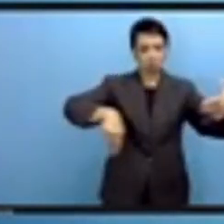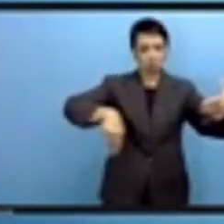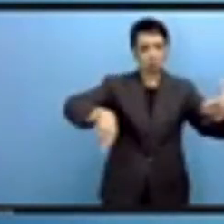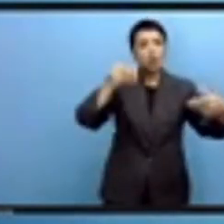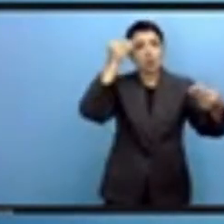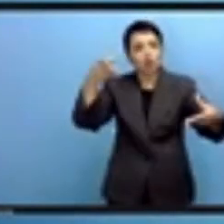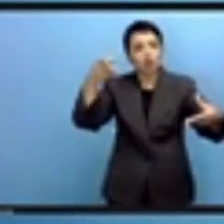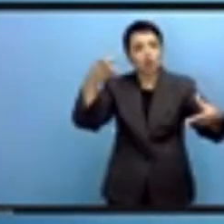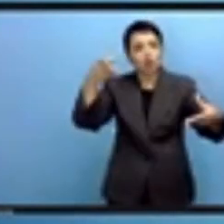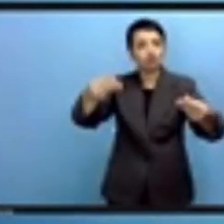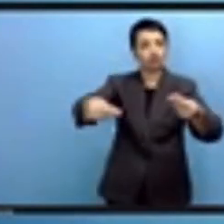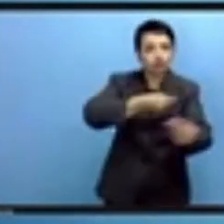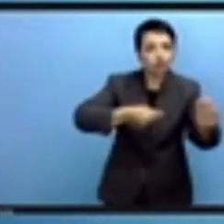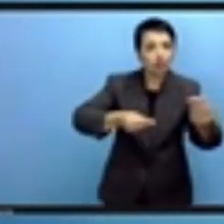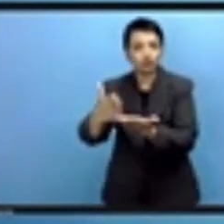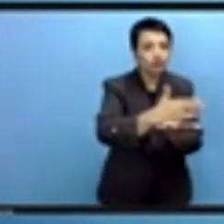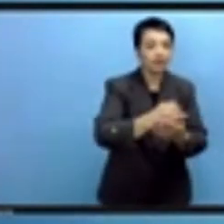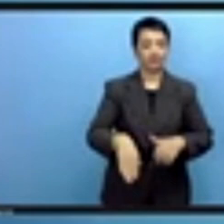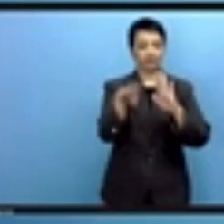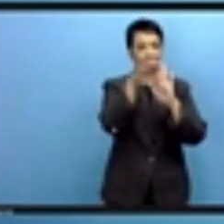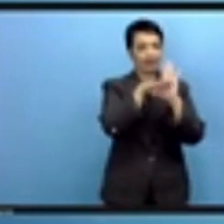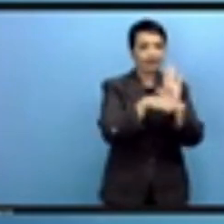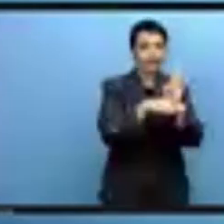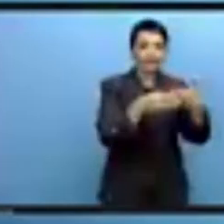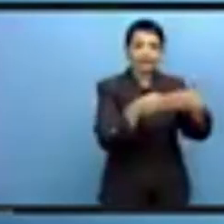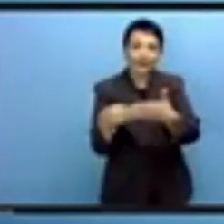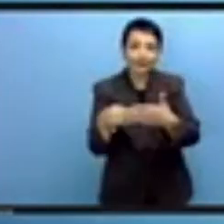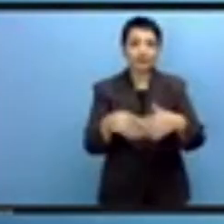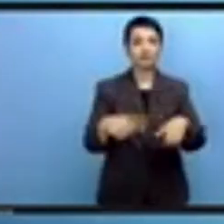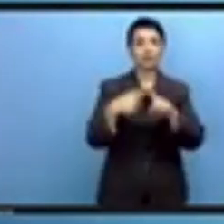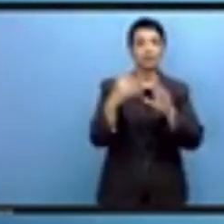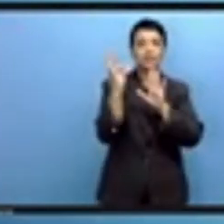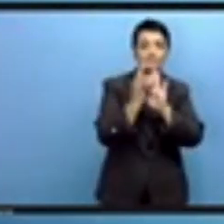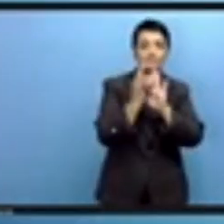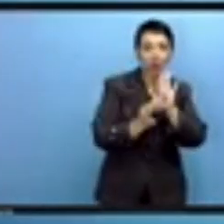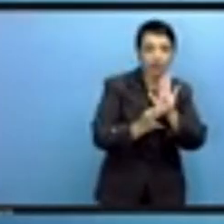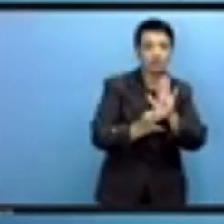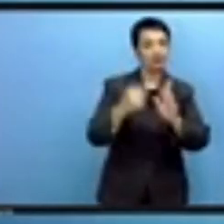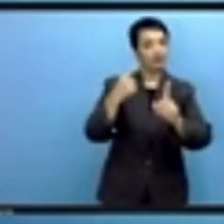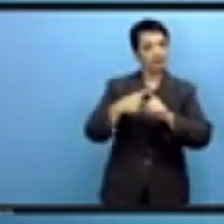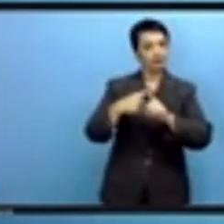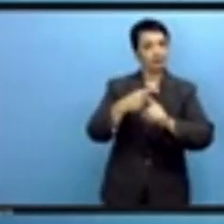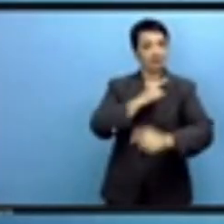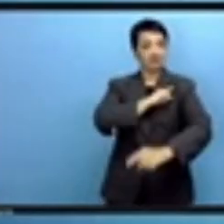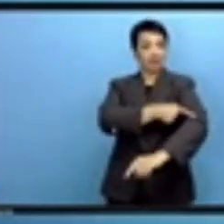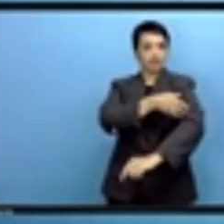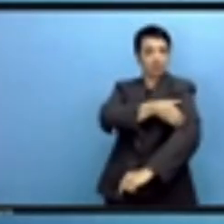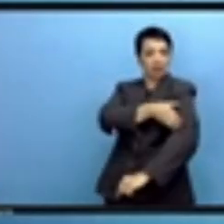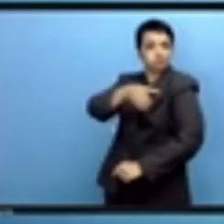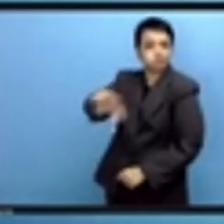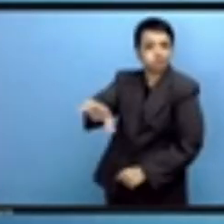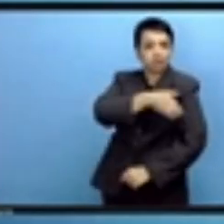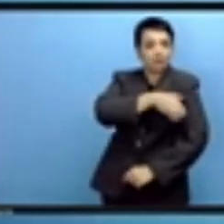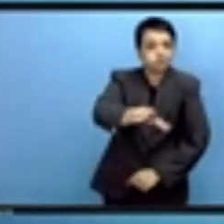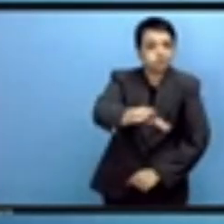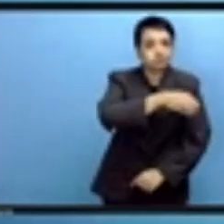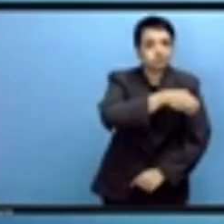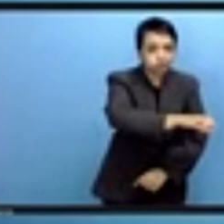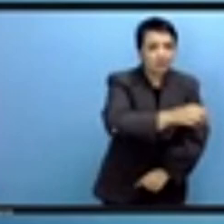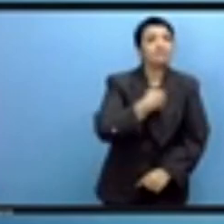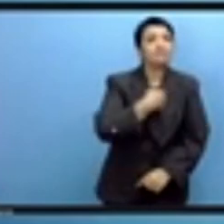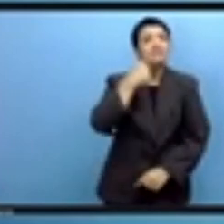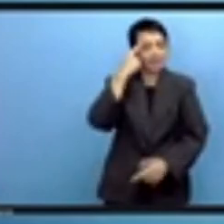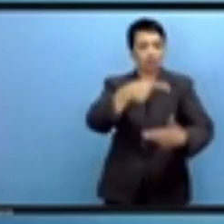个论坛中，本社群将会支持这方面的知识交换，以